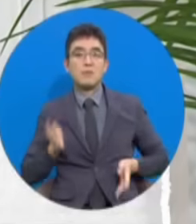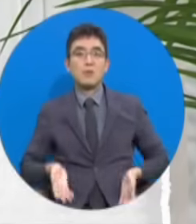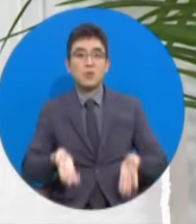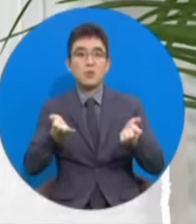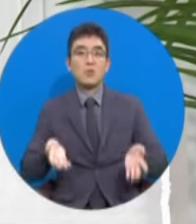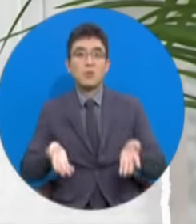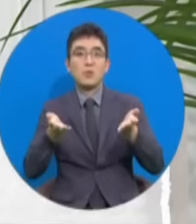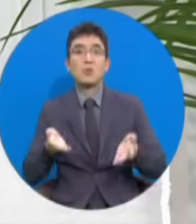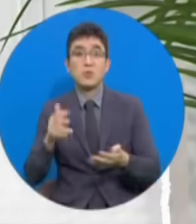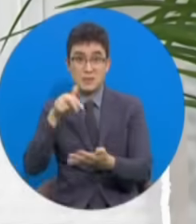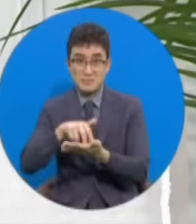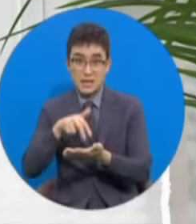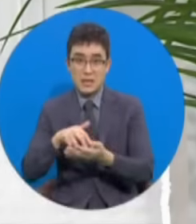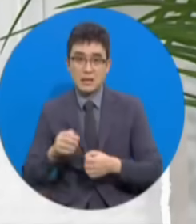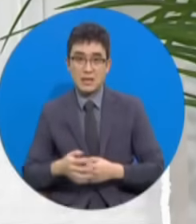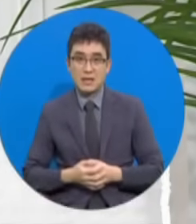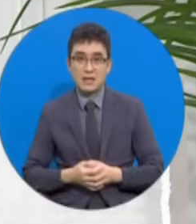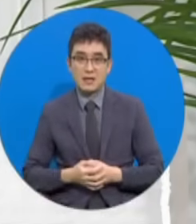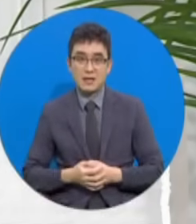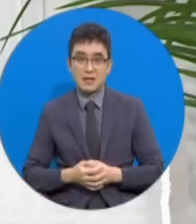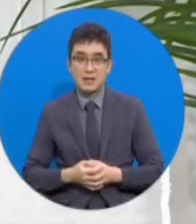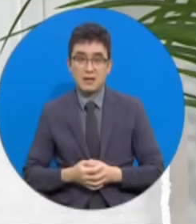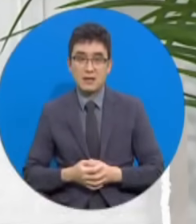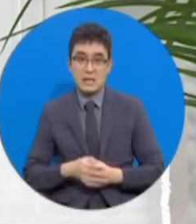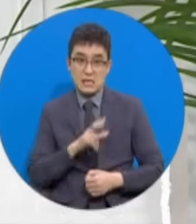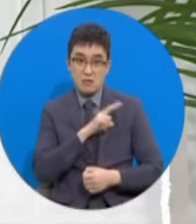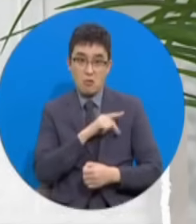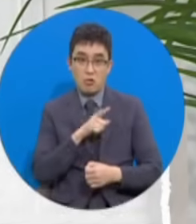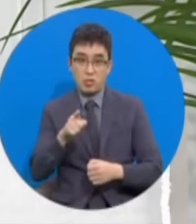그래서 국민의힘하고 민주당의 불체포특권 포기